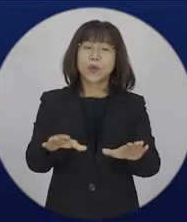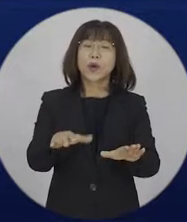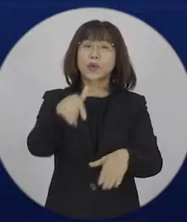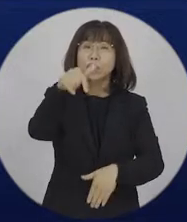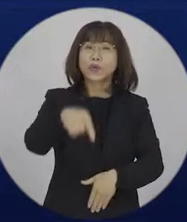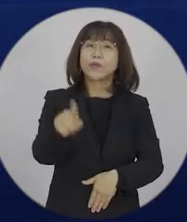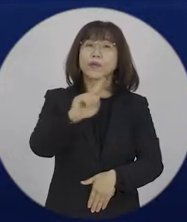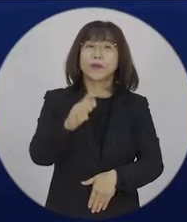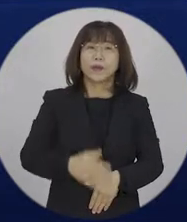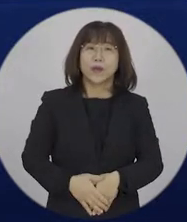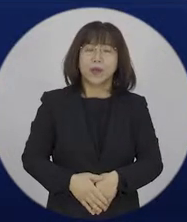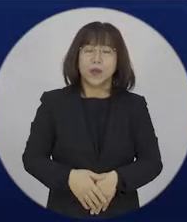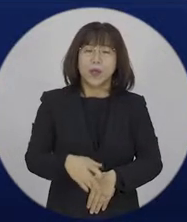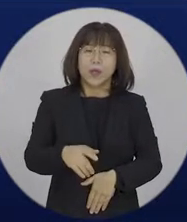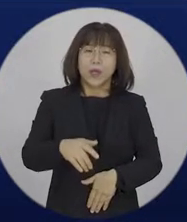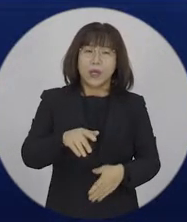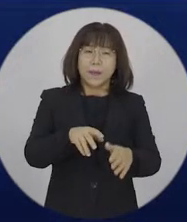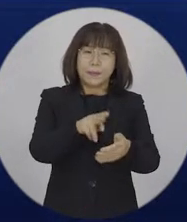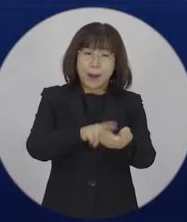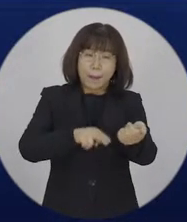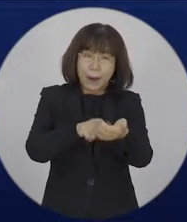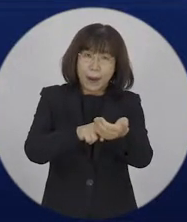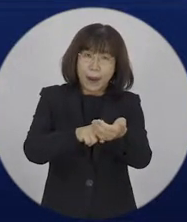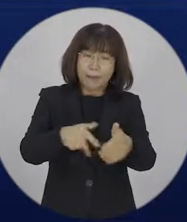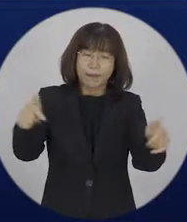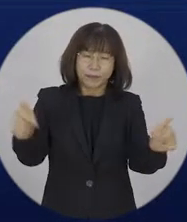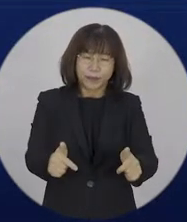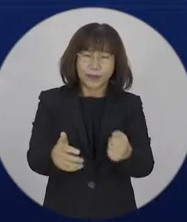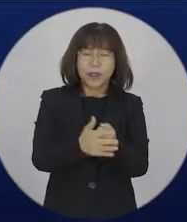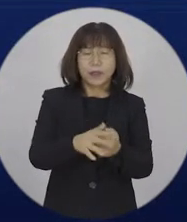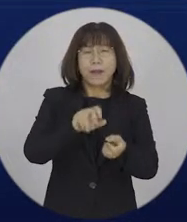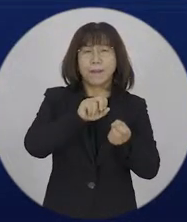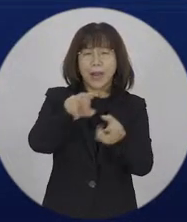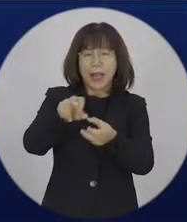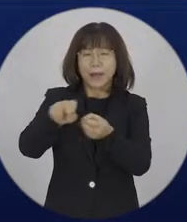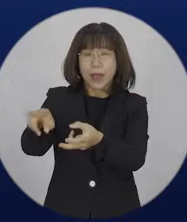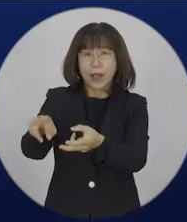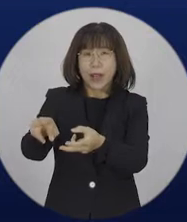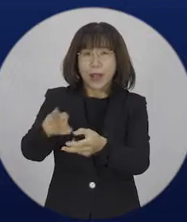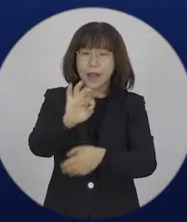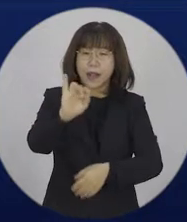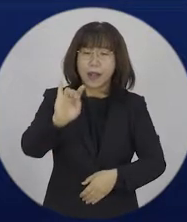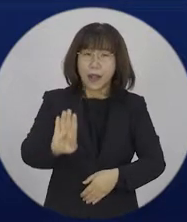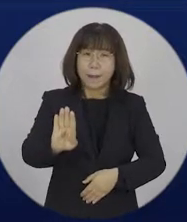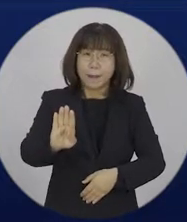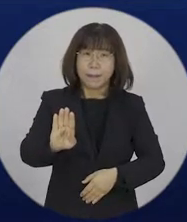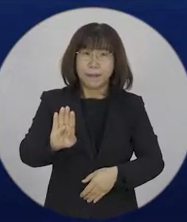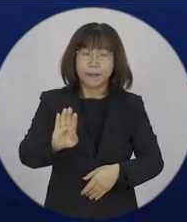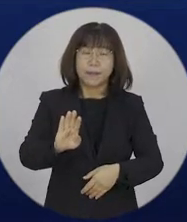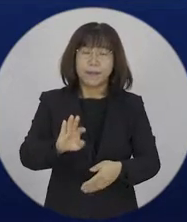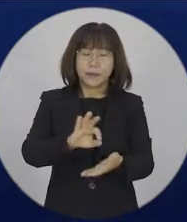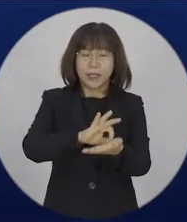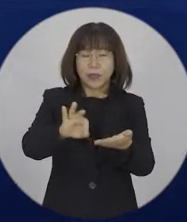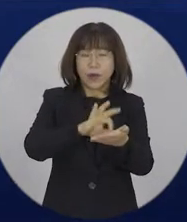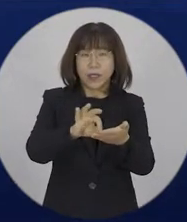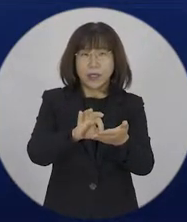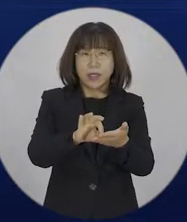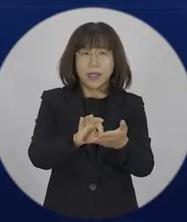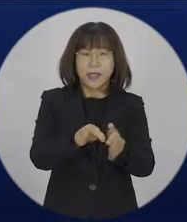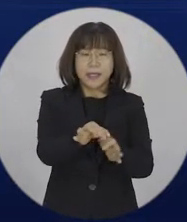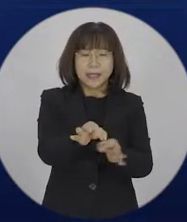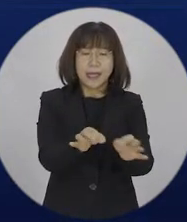구가 오프라인 매출 감소로 온라인 또는 배달을 통해 새로운 유통 판로를 개척하고 있는